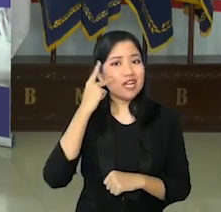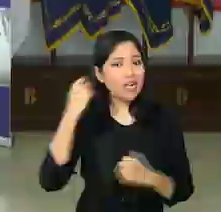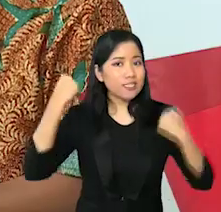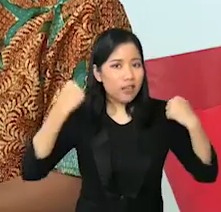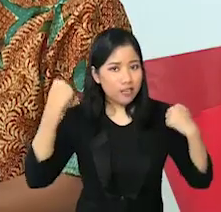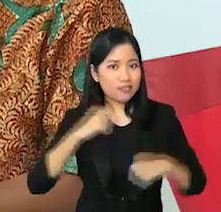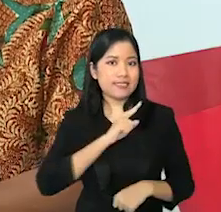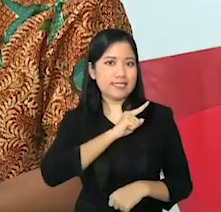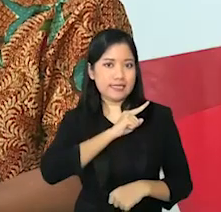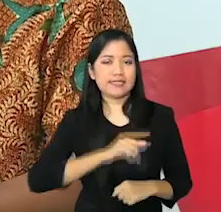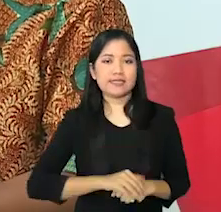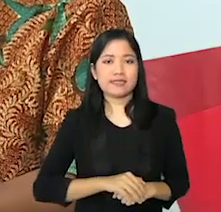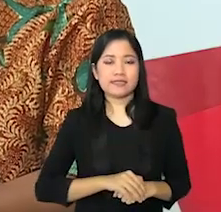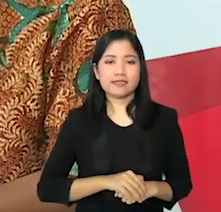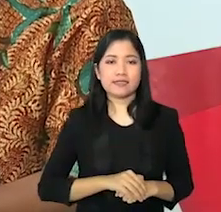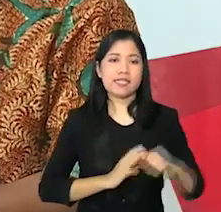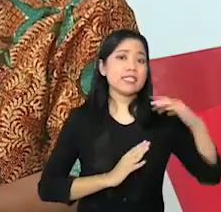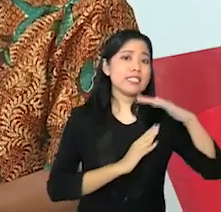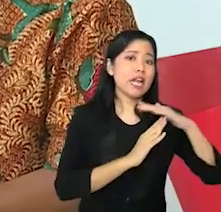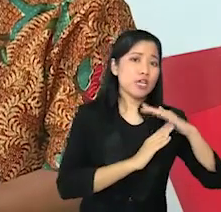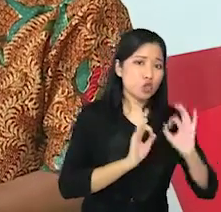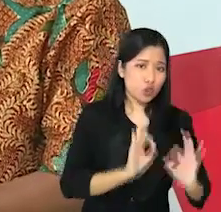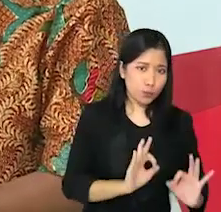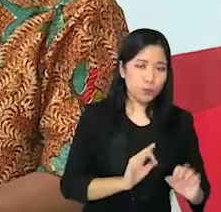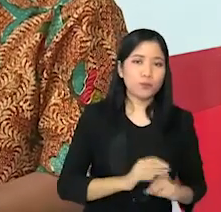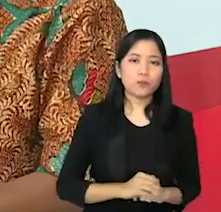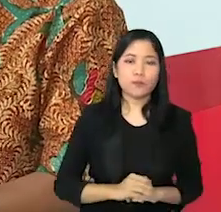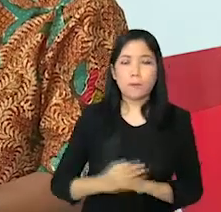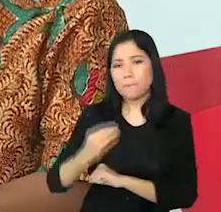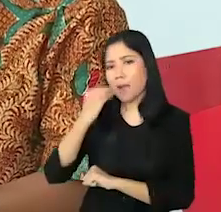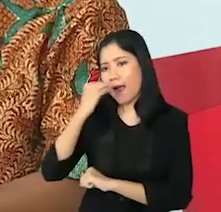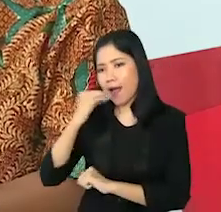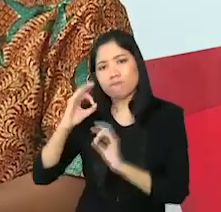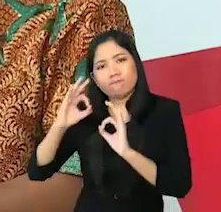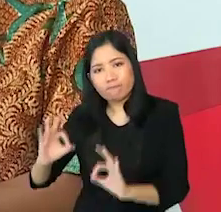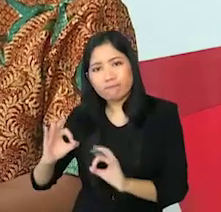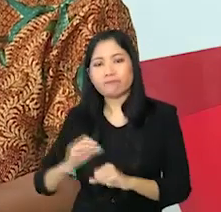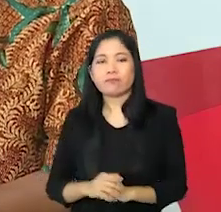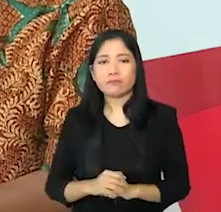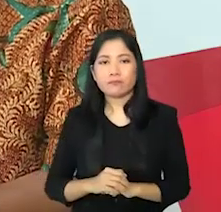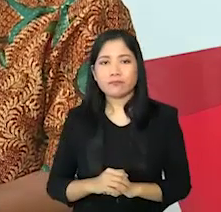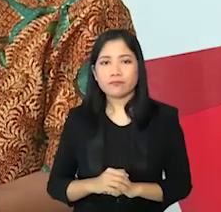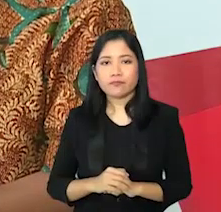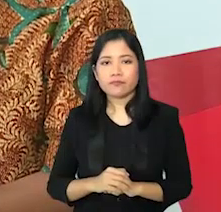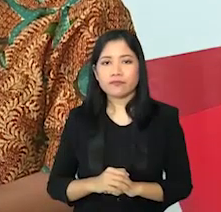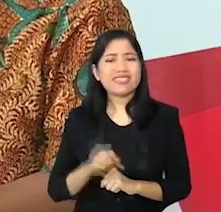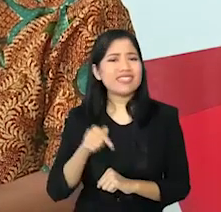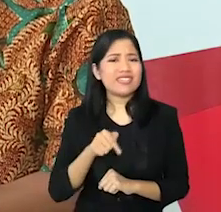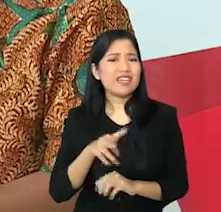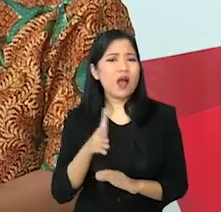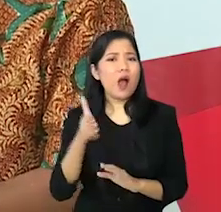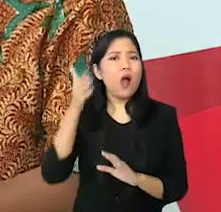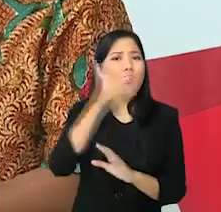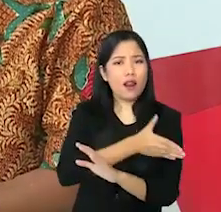sendiri cukup istirahat asupan gizi yang baik ini menjadi